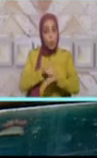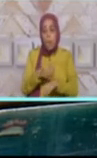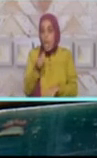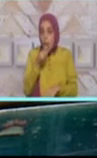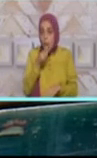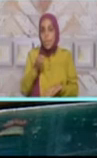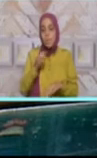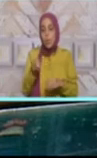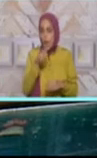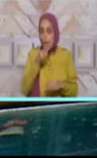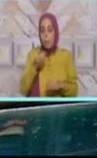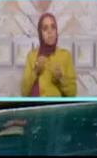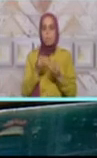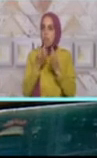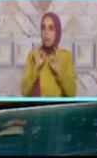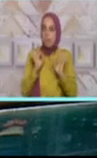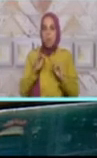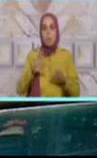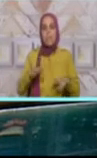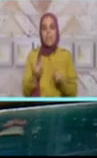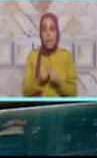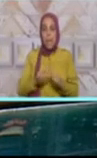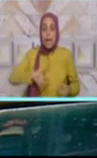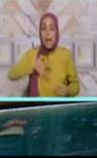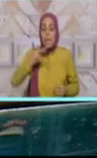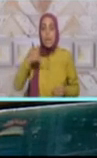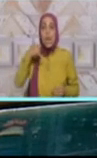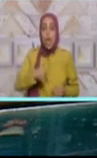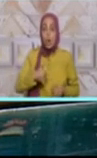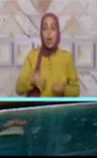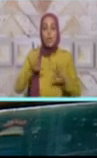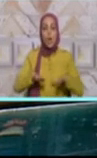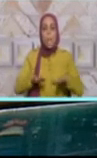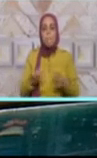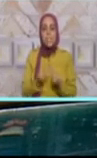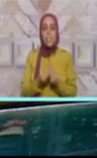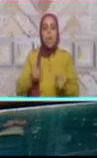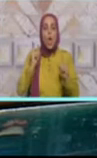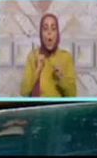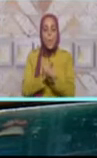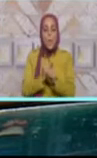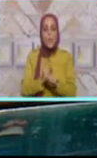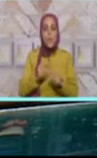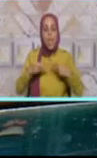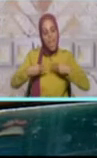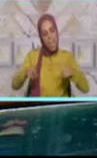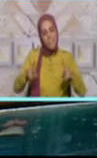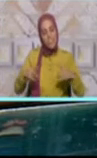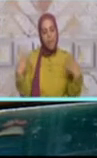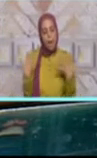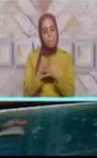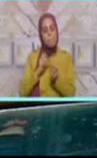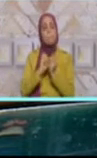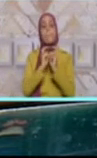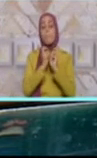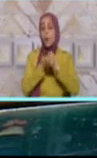وحديث عن التغذية الصحية. الحقيقة عايز أتوقف وما زلنا أمام إرهاصات افتتاح مشروع